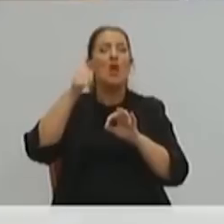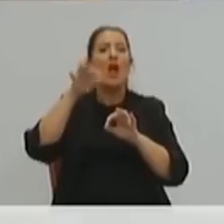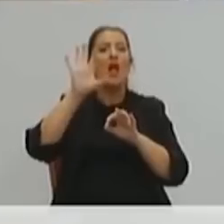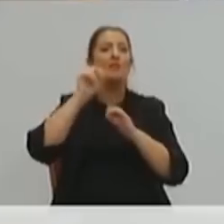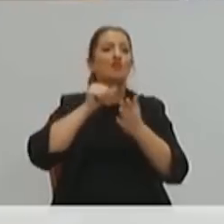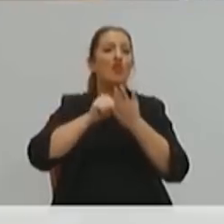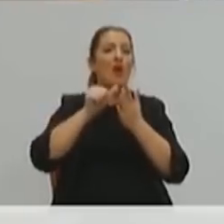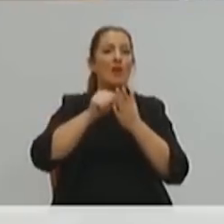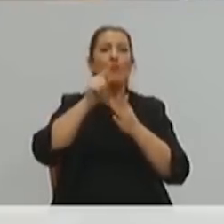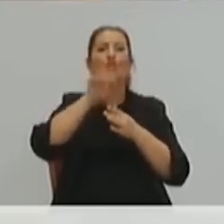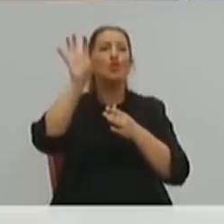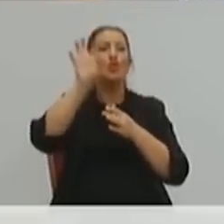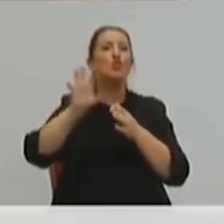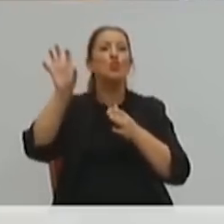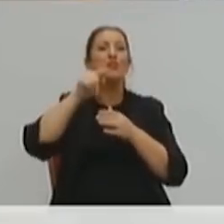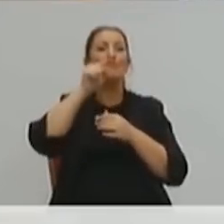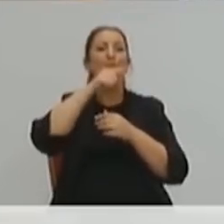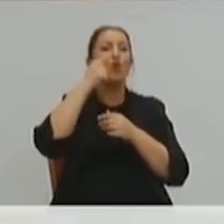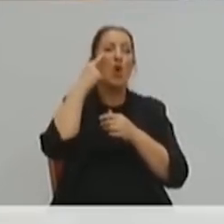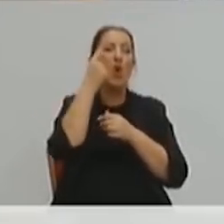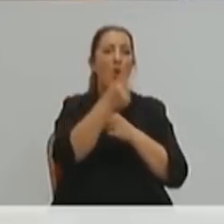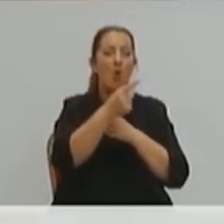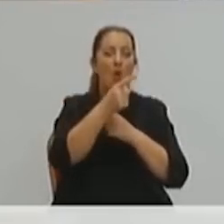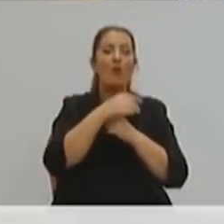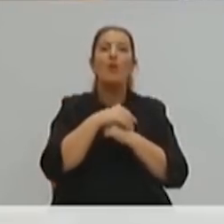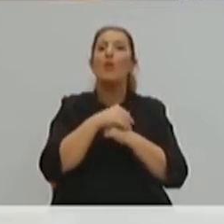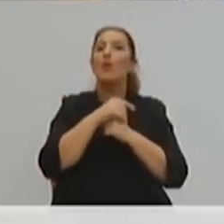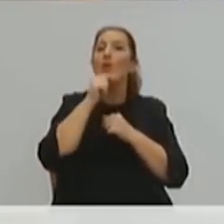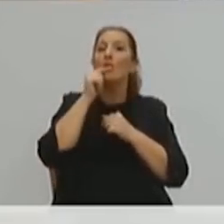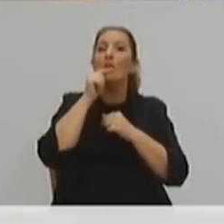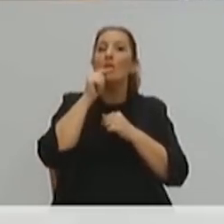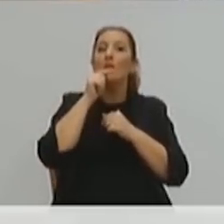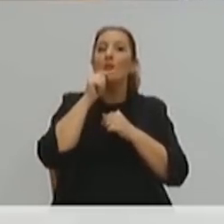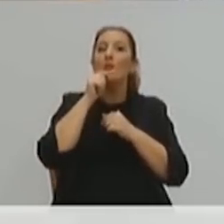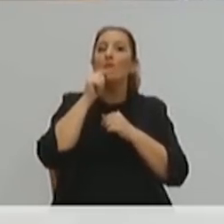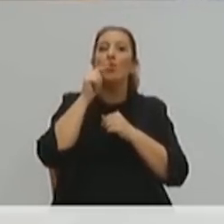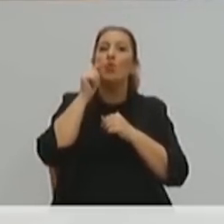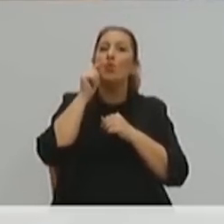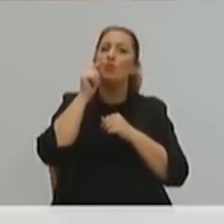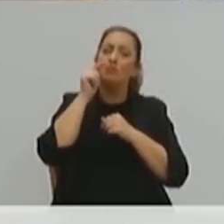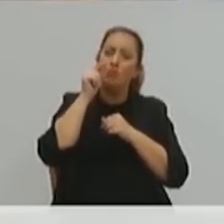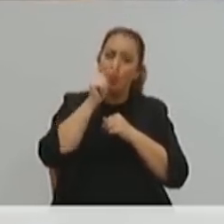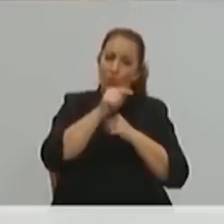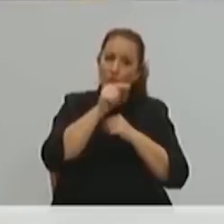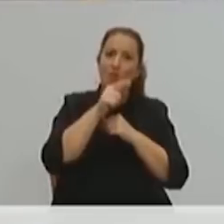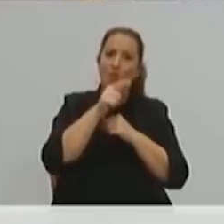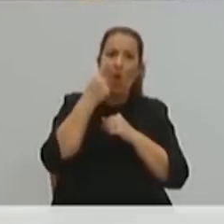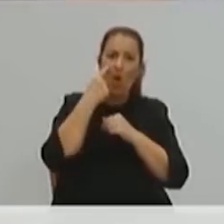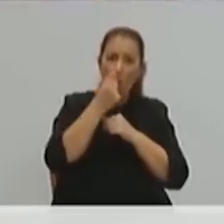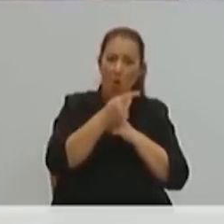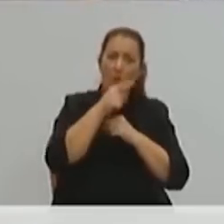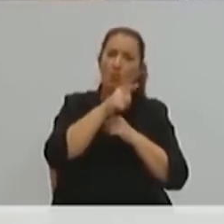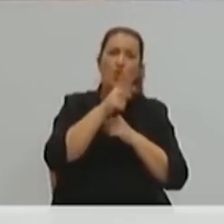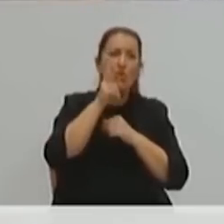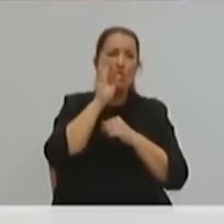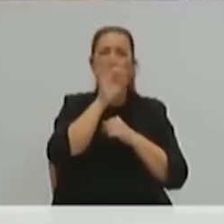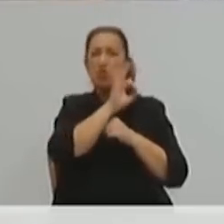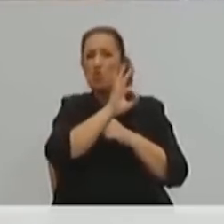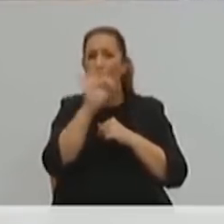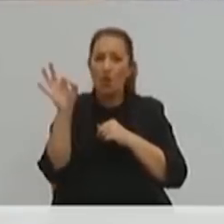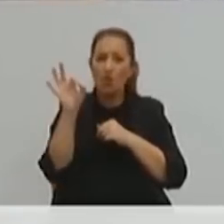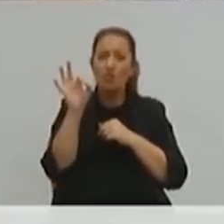alanı. Ve burada emsal olayı kazınmış. Peki madem burası sonsuz